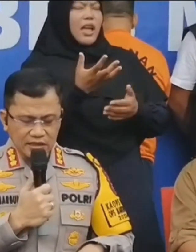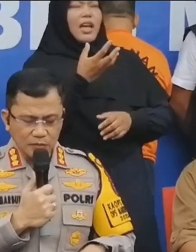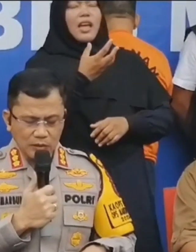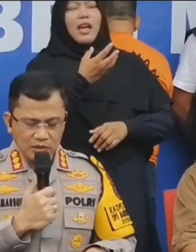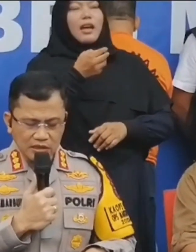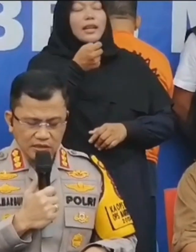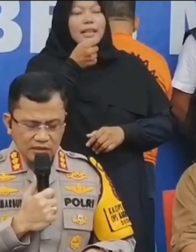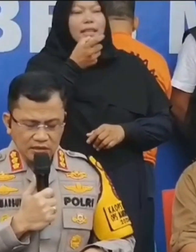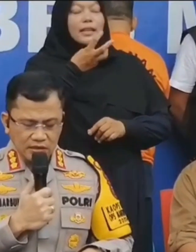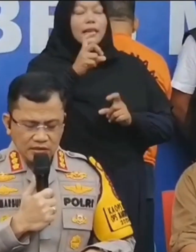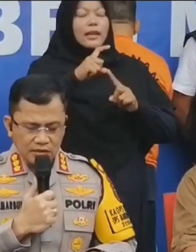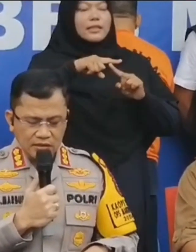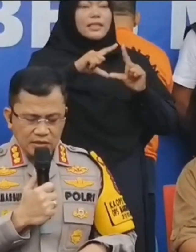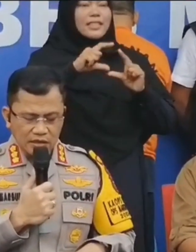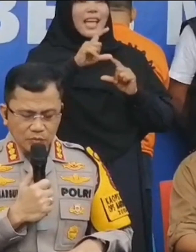ekstasi dengan berat bersih